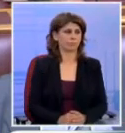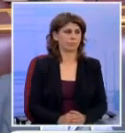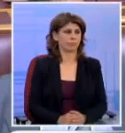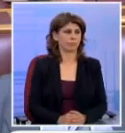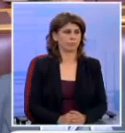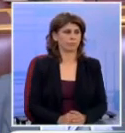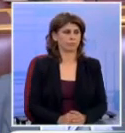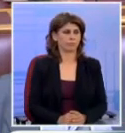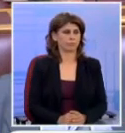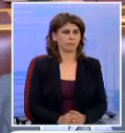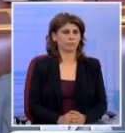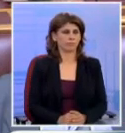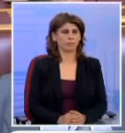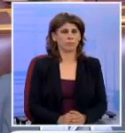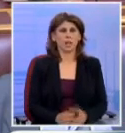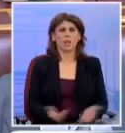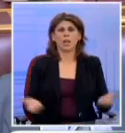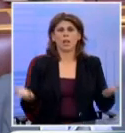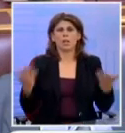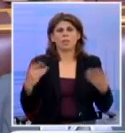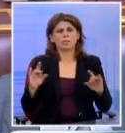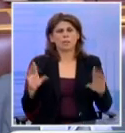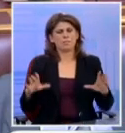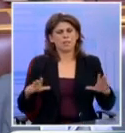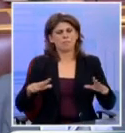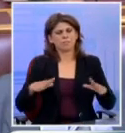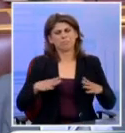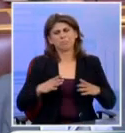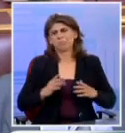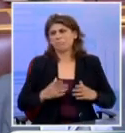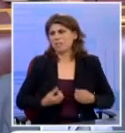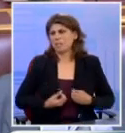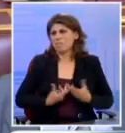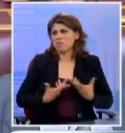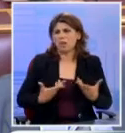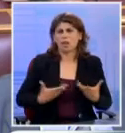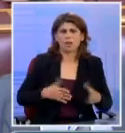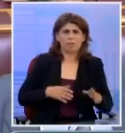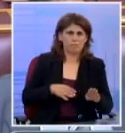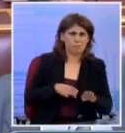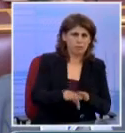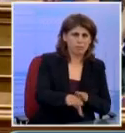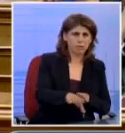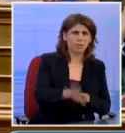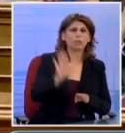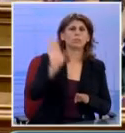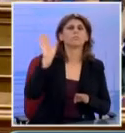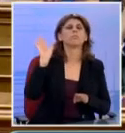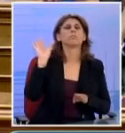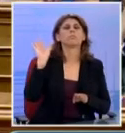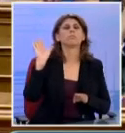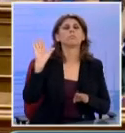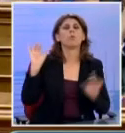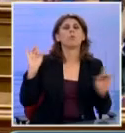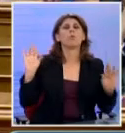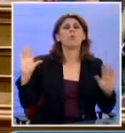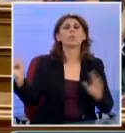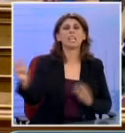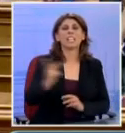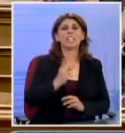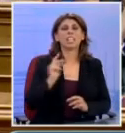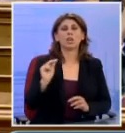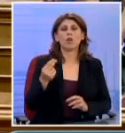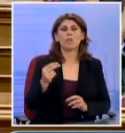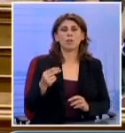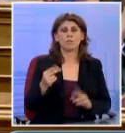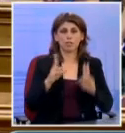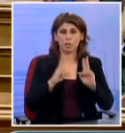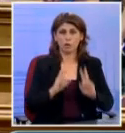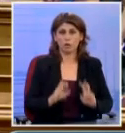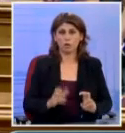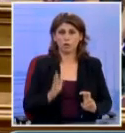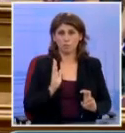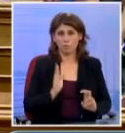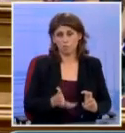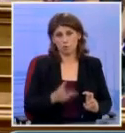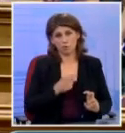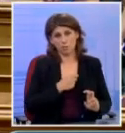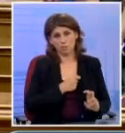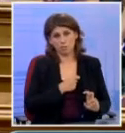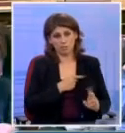Δεν είναι, δεν υπάρχει καμιά διάθεση ρεβανσισμού, κύριε Πρωθυπουργέ. Ούτε ο κοινοβουλευτικός έλεγχος μπορεί να